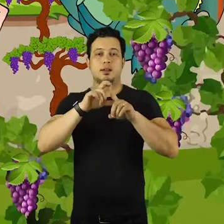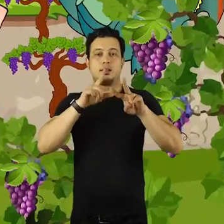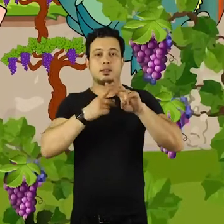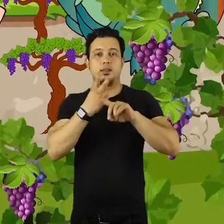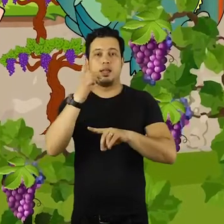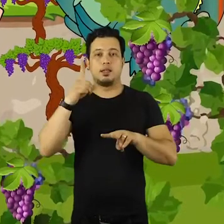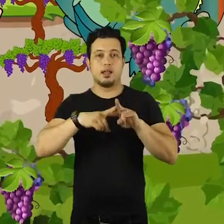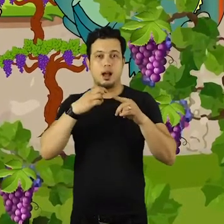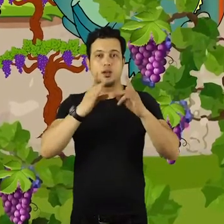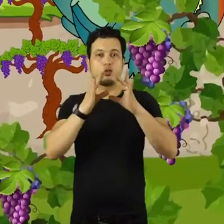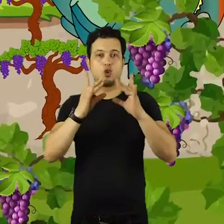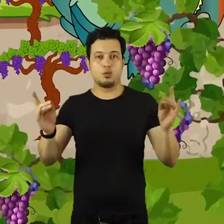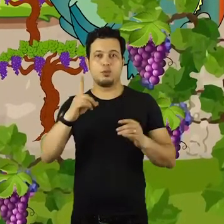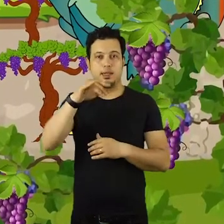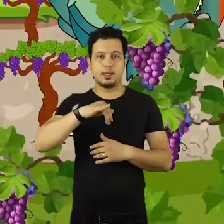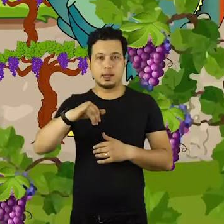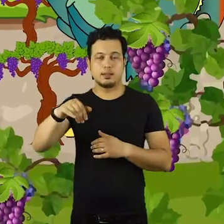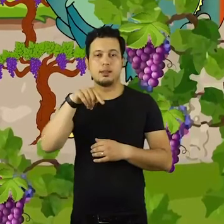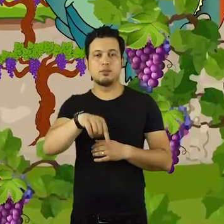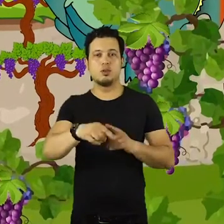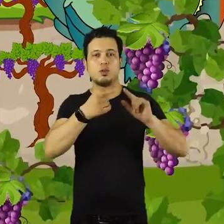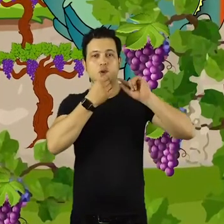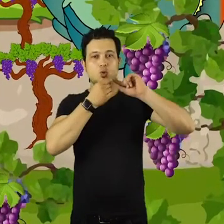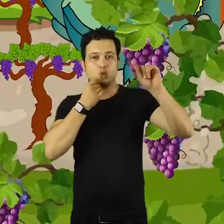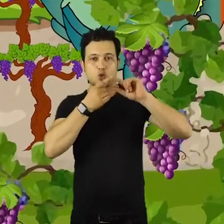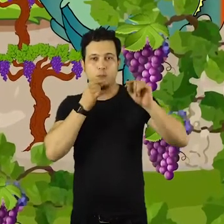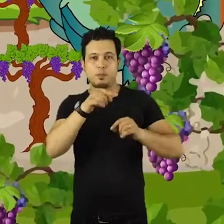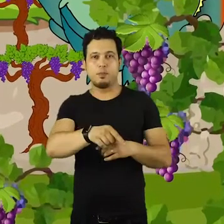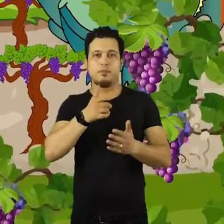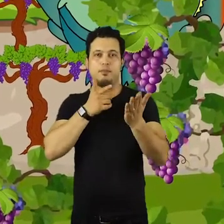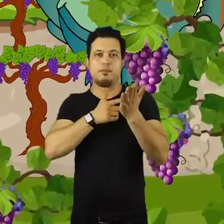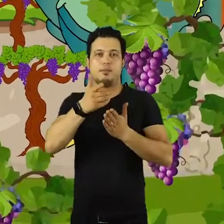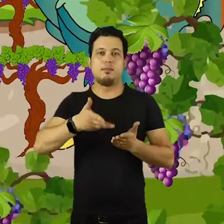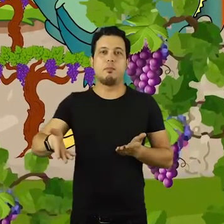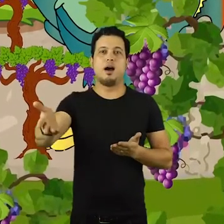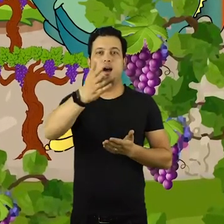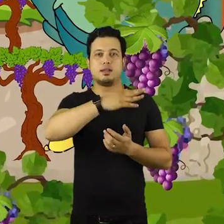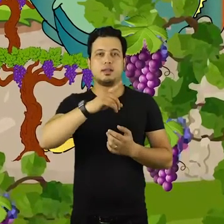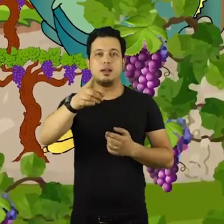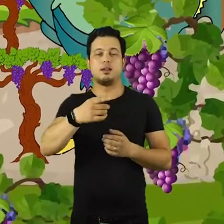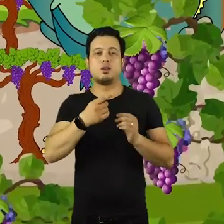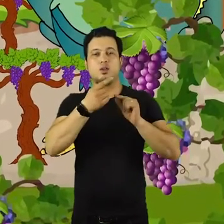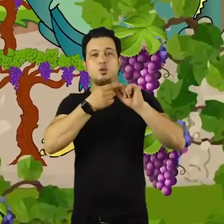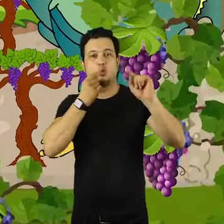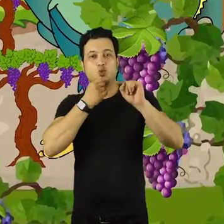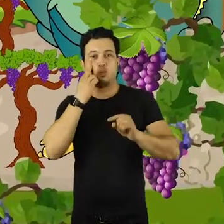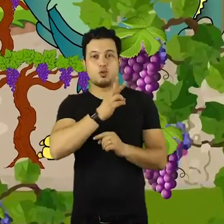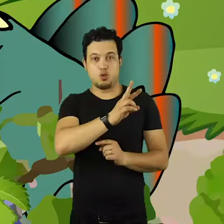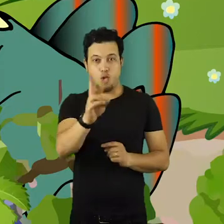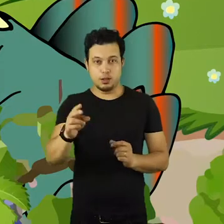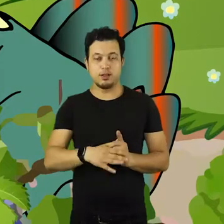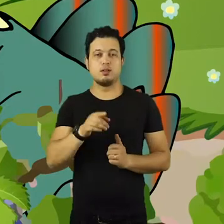Dayılar köprüsünün yakınlarında bir üzüm bağında sulu sulu üzümleri gördüler. Çocuklar,